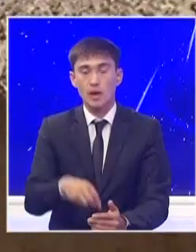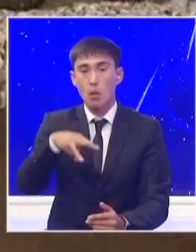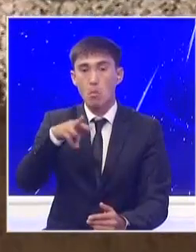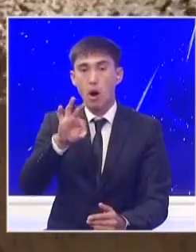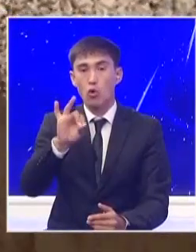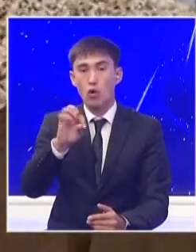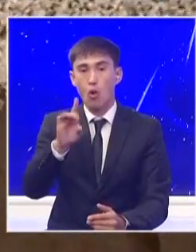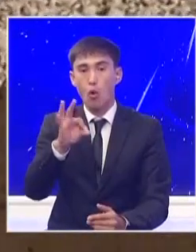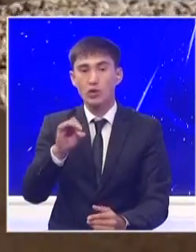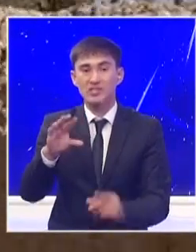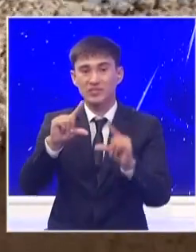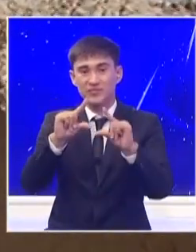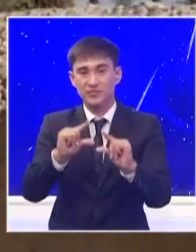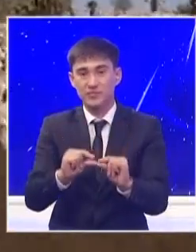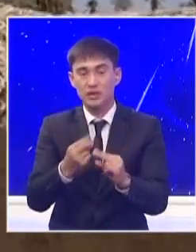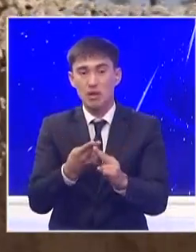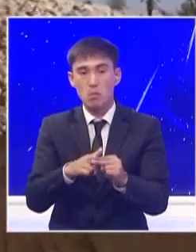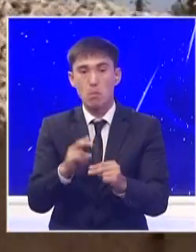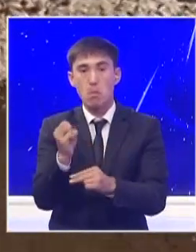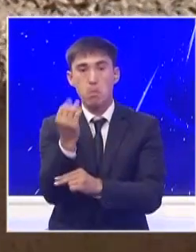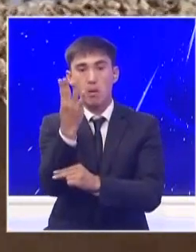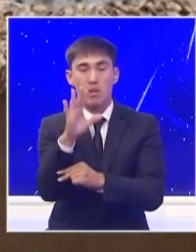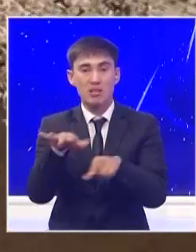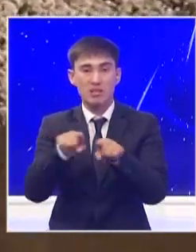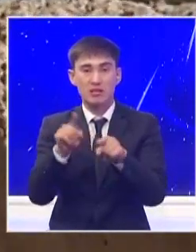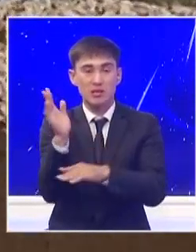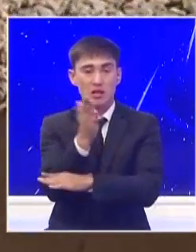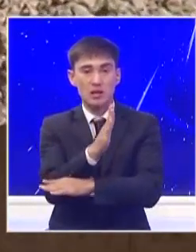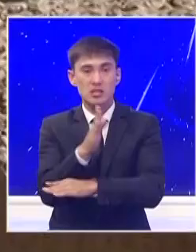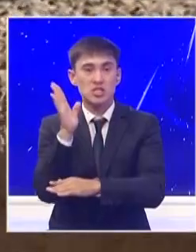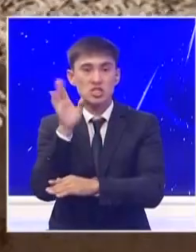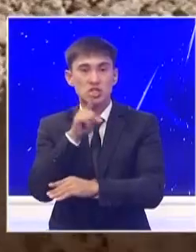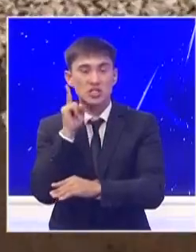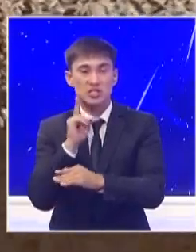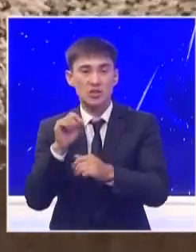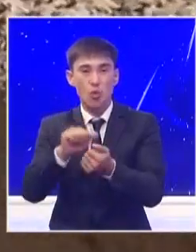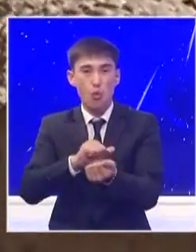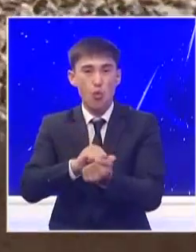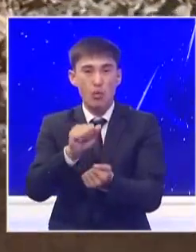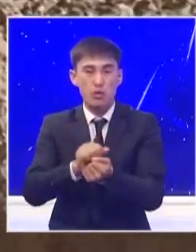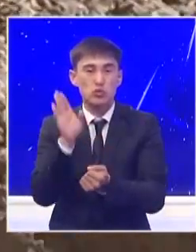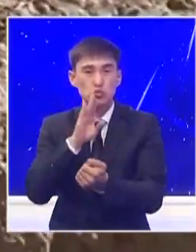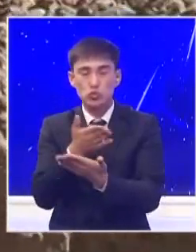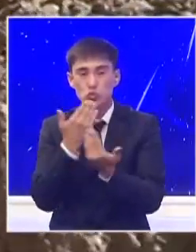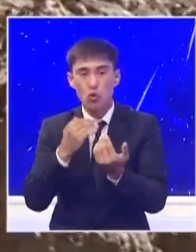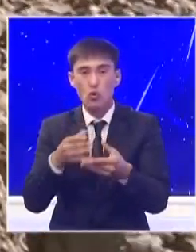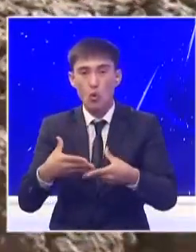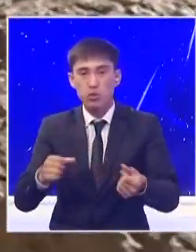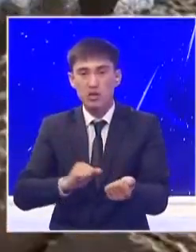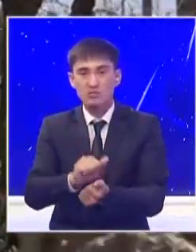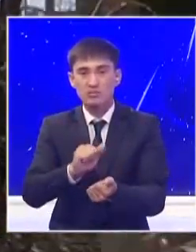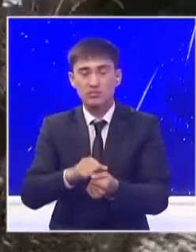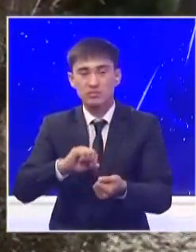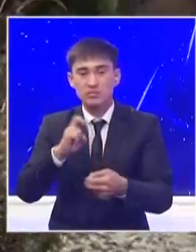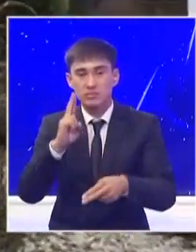Мароккада оазистер құрып барады. Пальмалар сонымен қоса жасыл желектің көбі құрап кетті. Су тапшылығынан топырақ жарылып жатыр. Тұрғындар